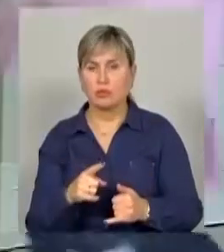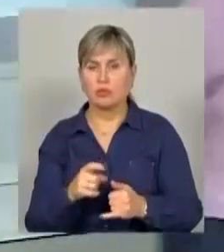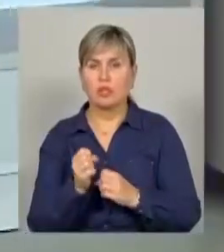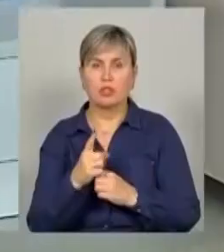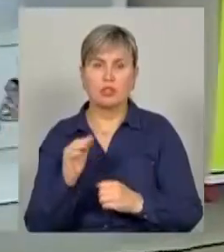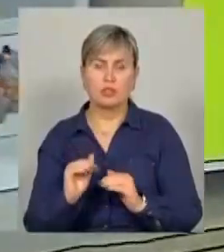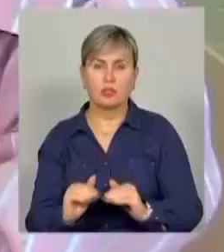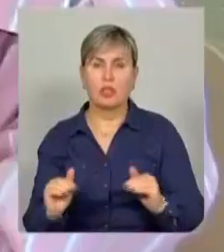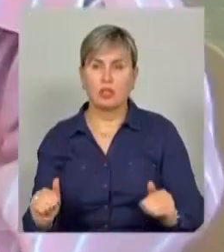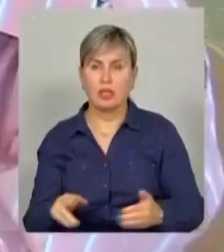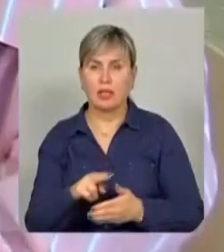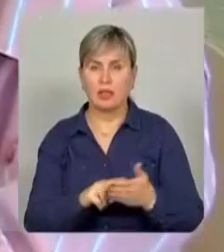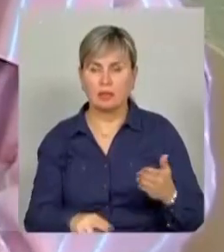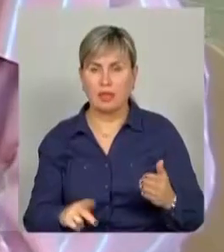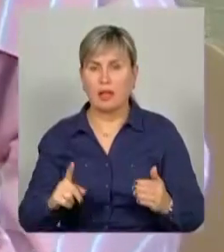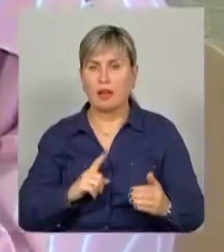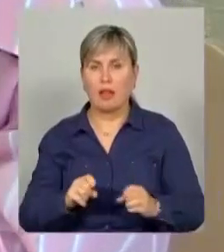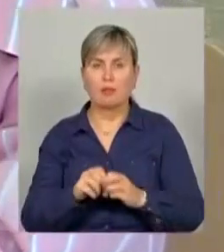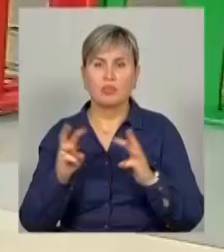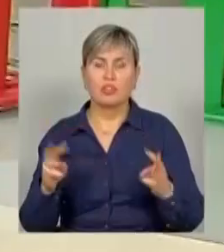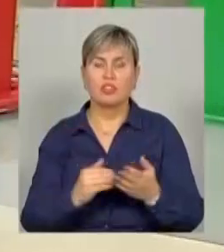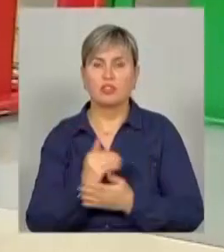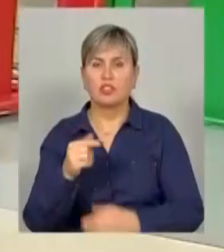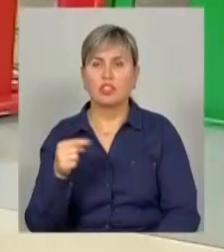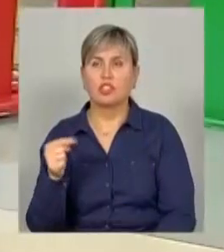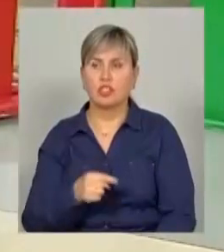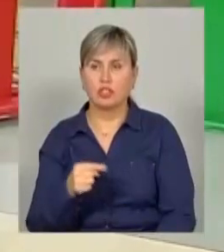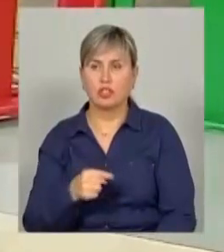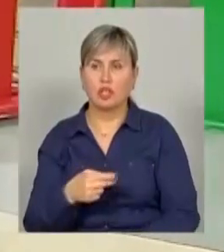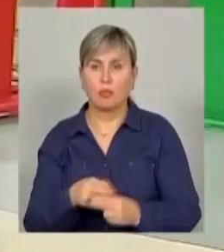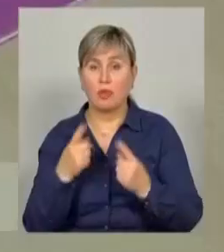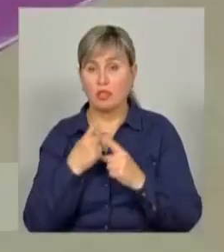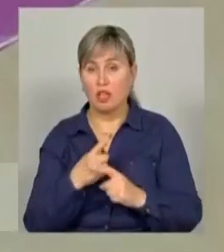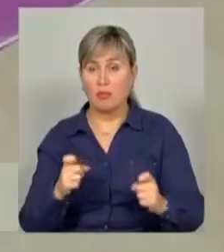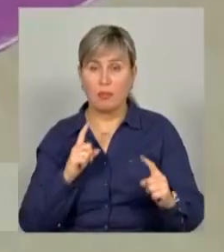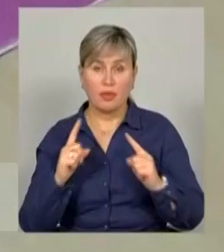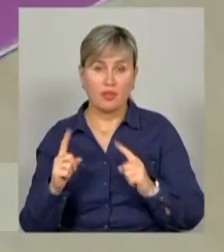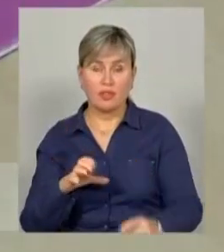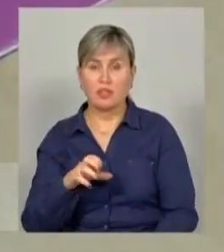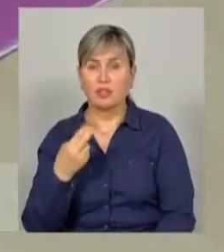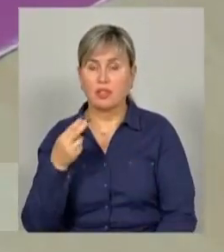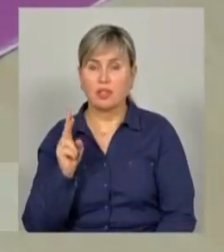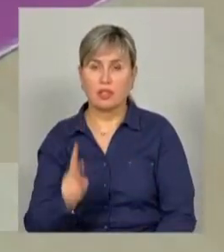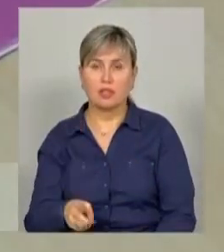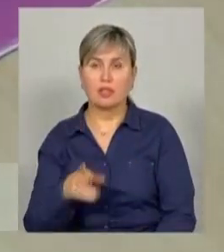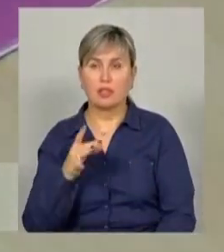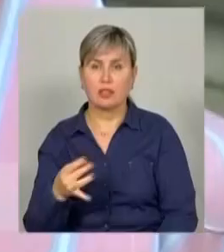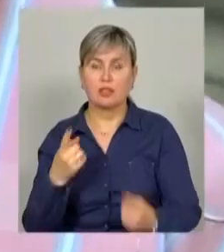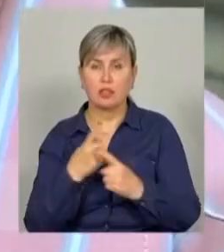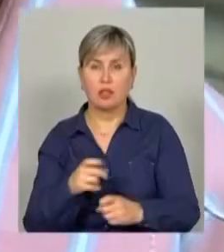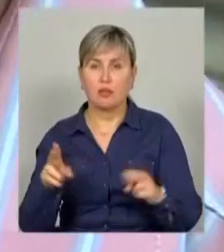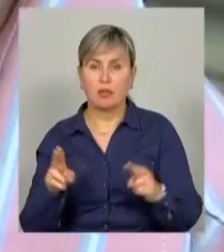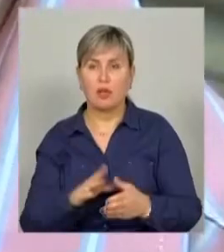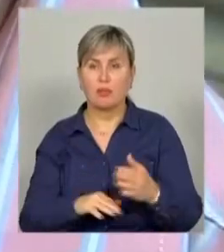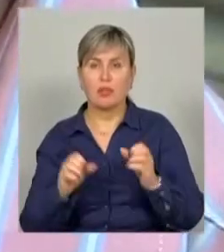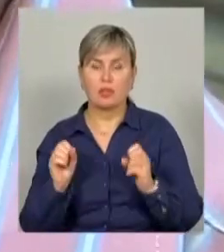тысяч детсадов лицензированной охраны обеспечена лишь свыше 1000 из них. Об этом сообщили на брифинге в СЦК. При этом отмечается, правилам